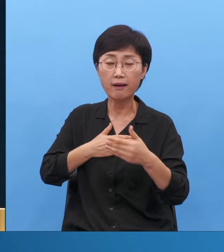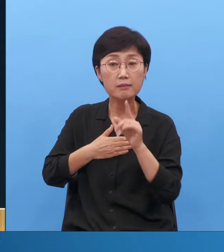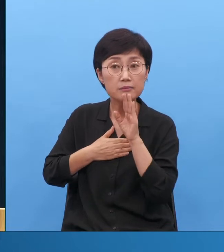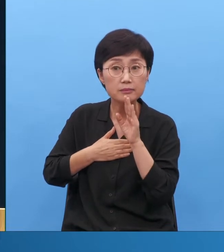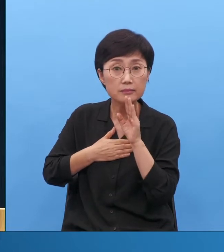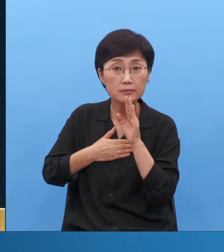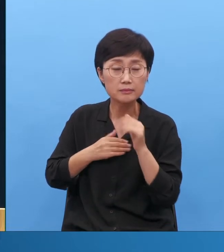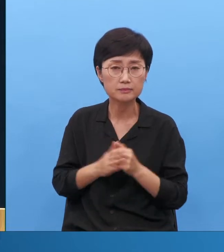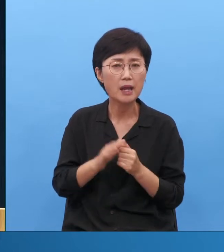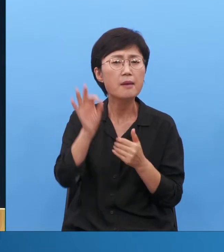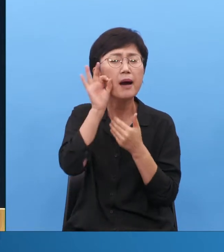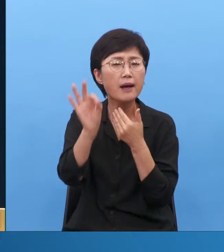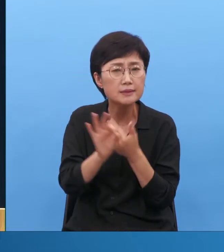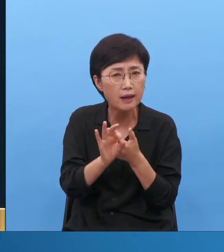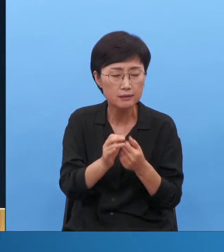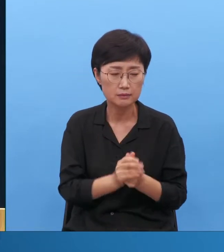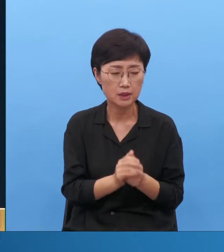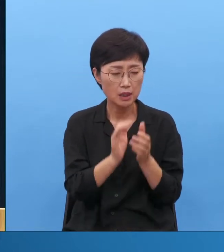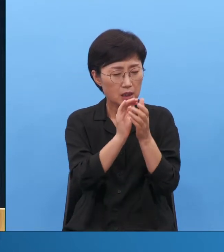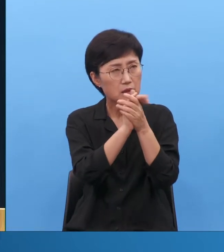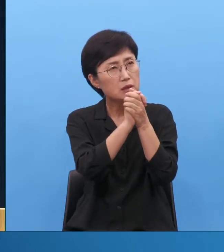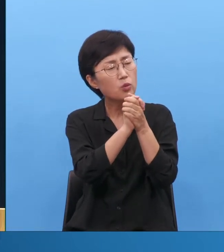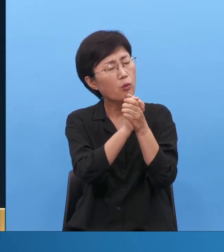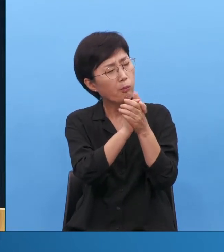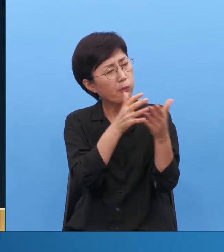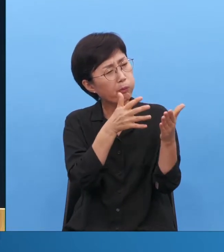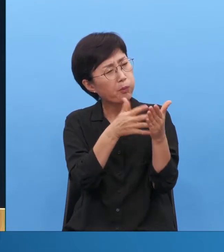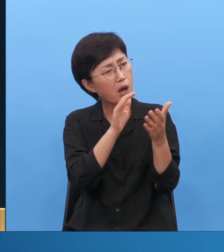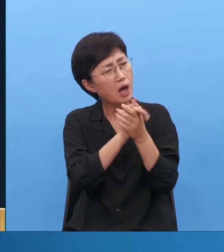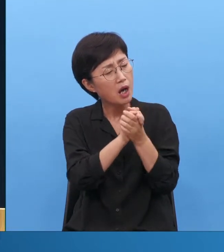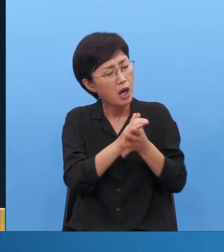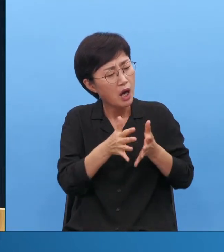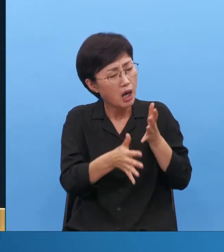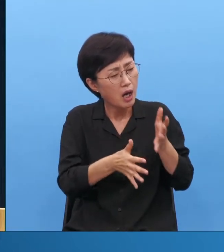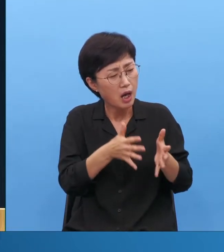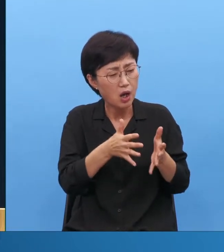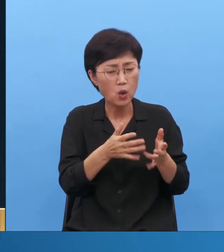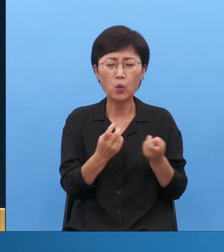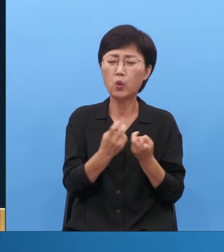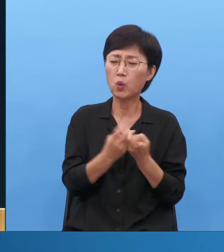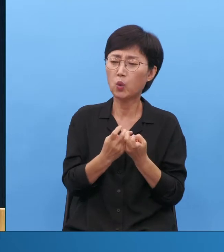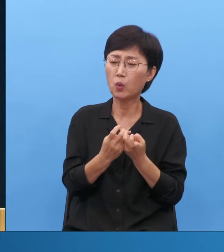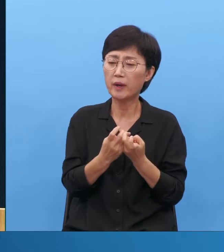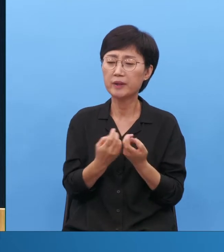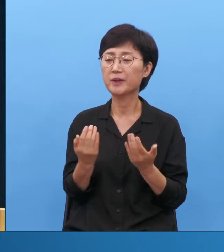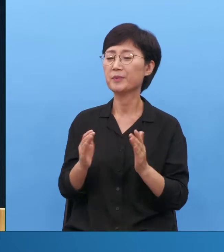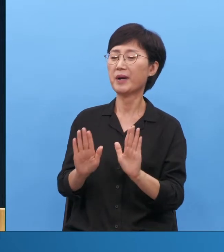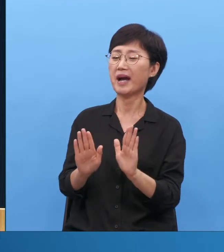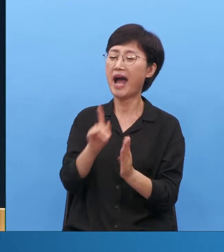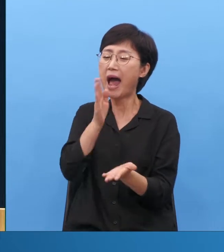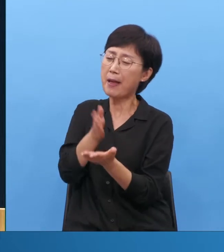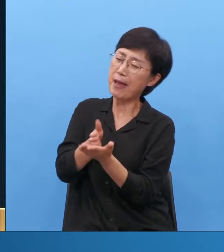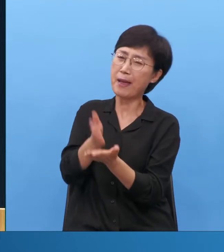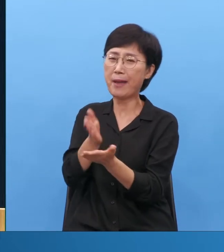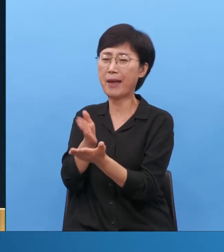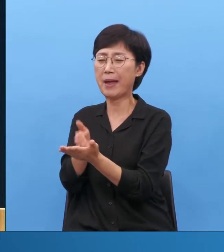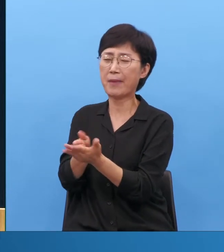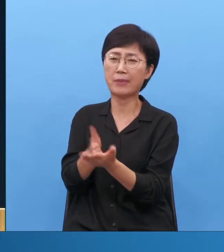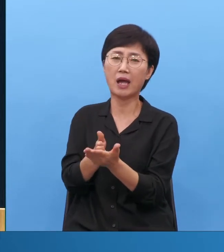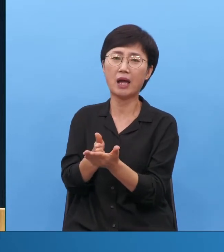기도가 잘 안 되는 사람은 막 많은 말을 해야 돼요. People for whom prayer does not take place very well, they have to continue to